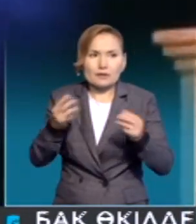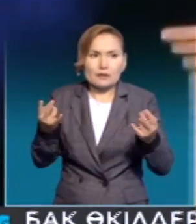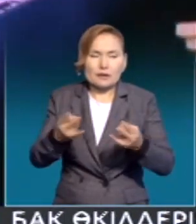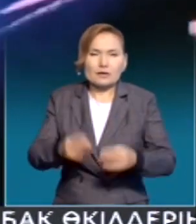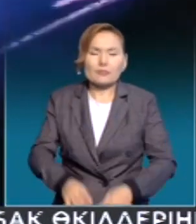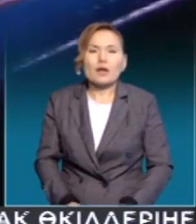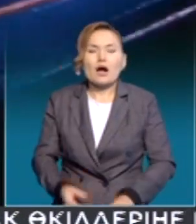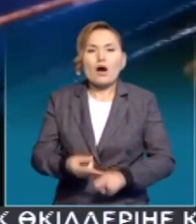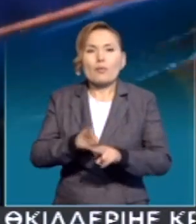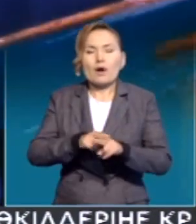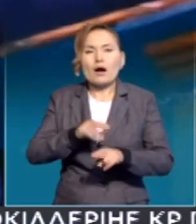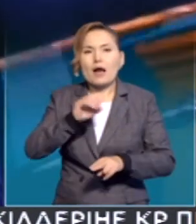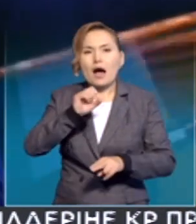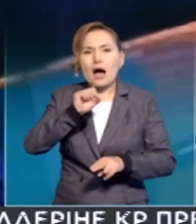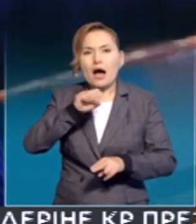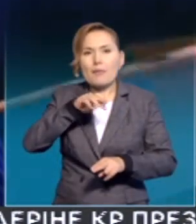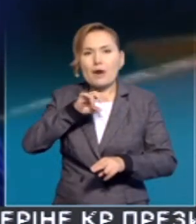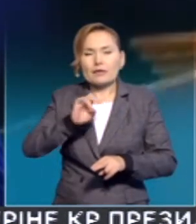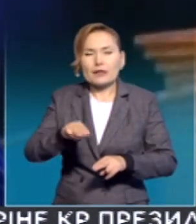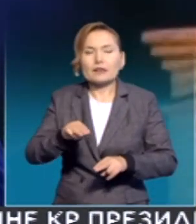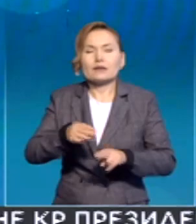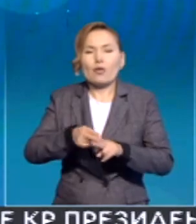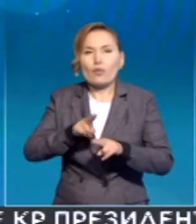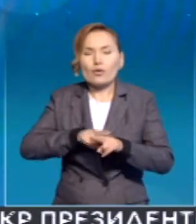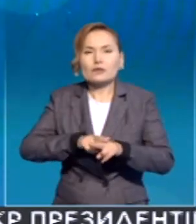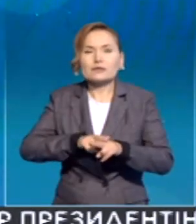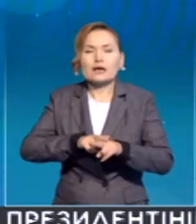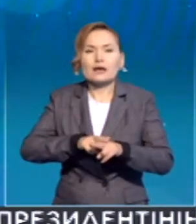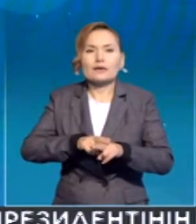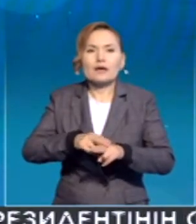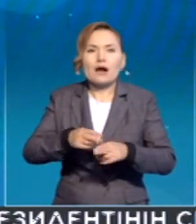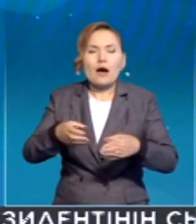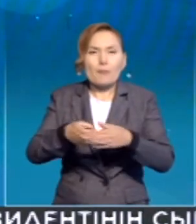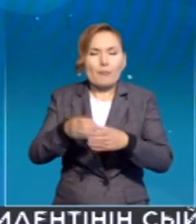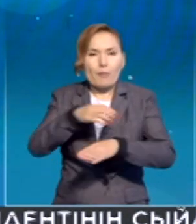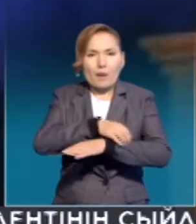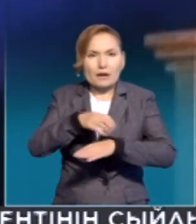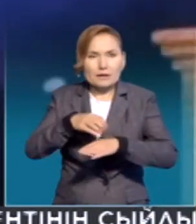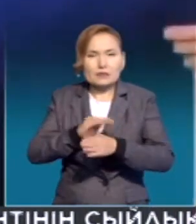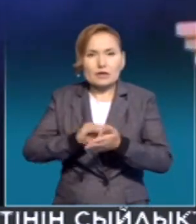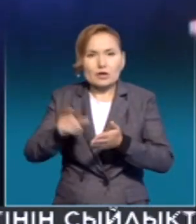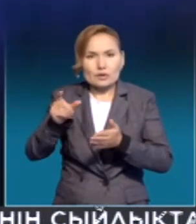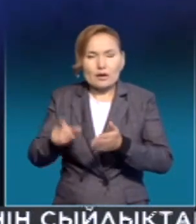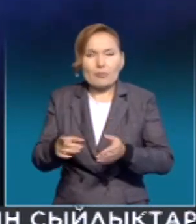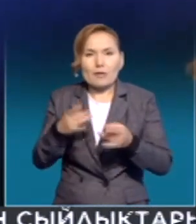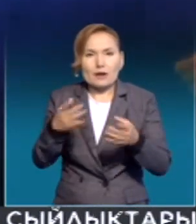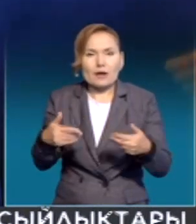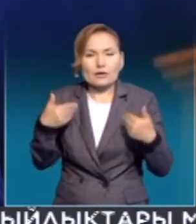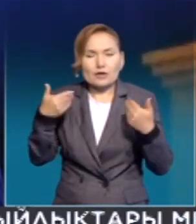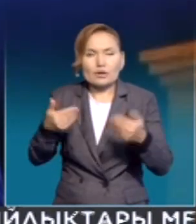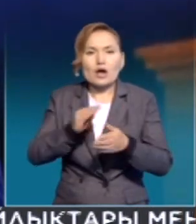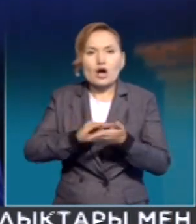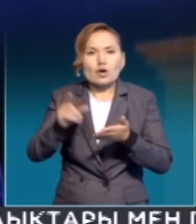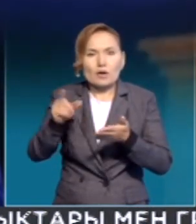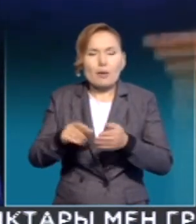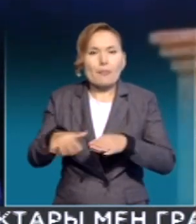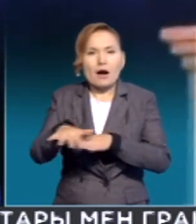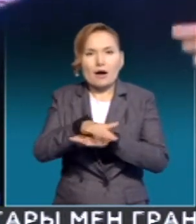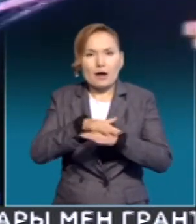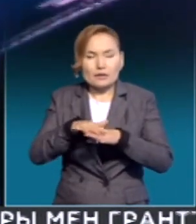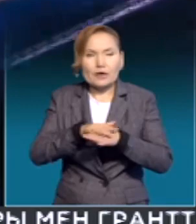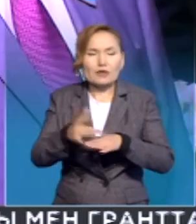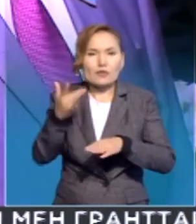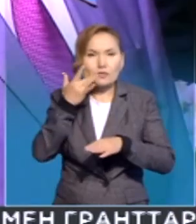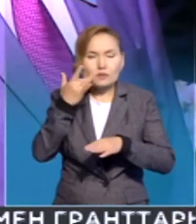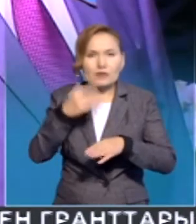сыйлығы бұл халықтың үздік журналистерге деген алғысы мен құрметі деп білеміз. Себебі журналист халықтың